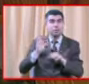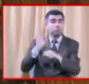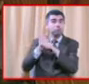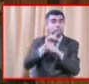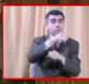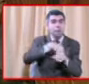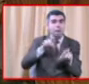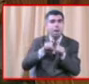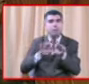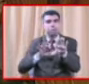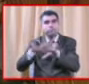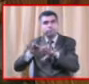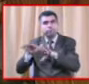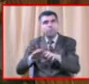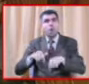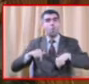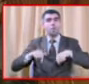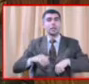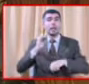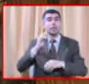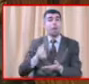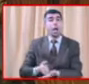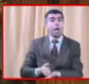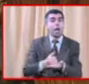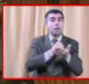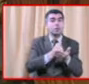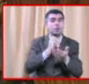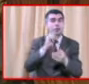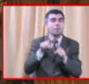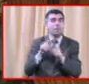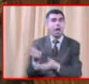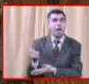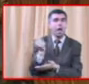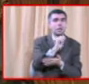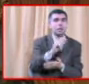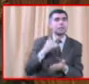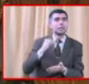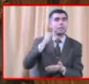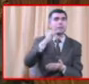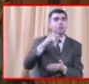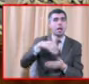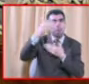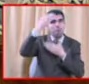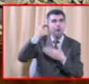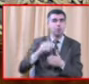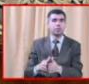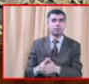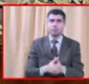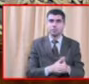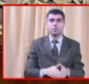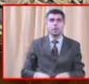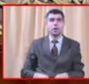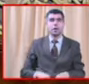هي الاجراءات اللي كديروها باش نتمنوا هذا التراث الثقافي ونحافظوا عليه؟ وشكرا. الجواب السيد الوزير.